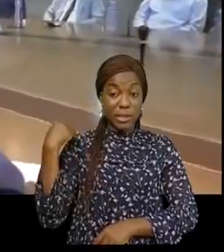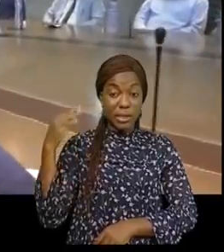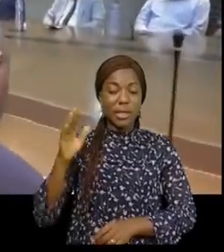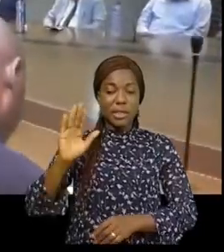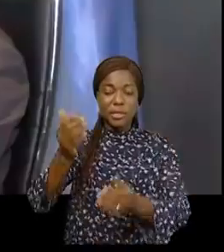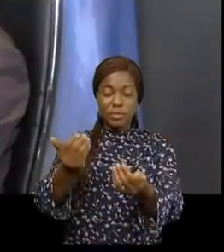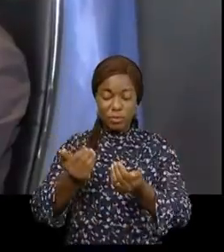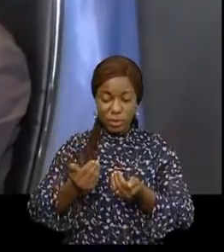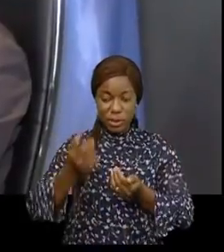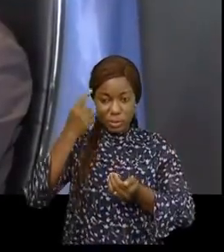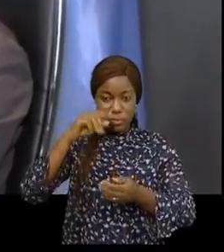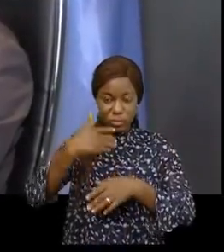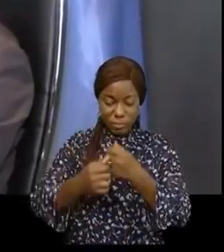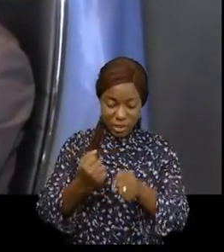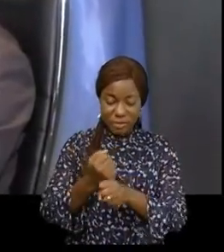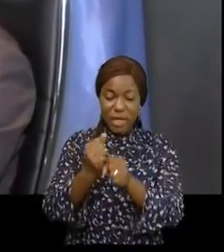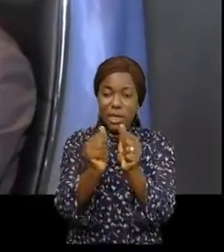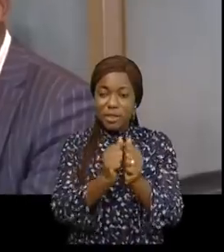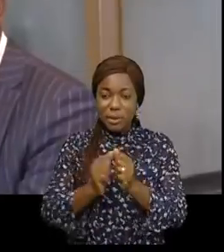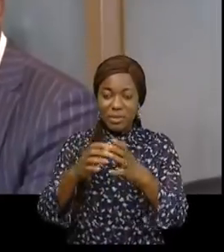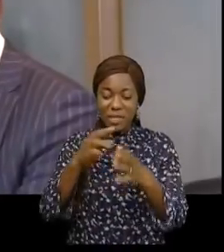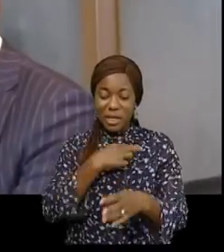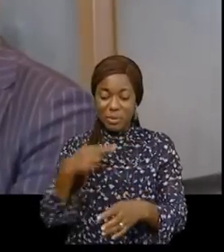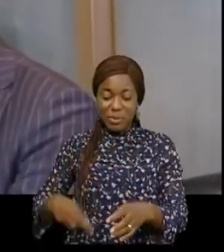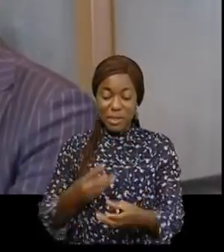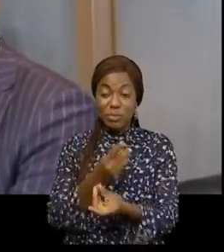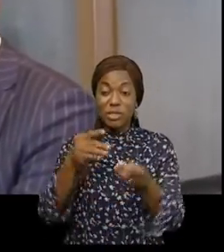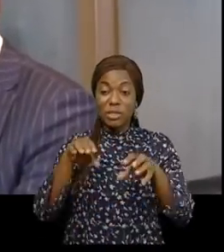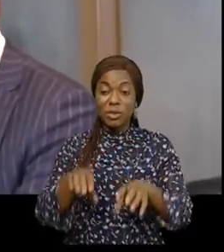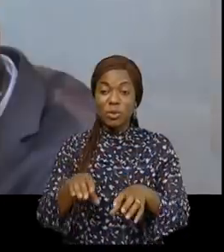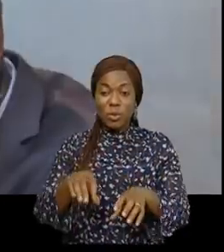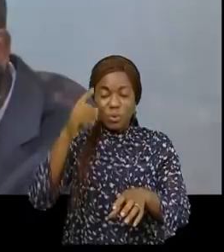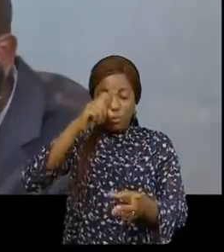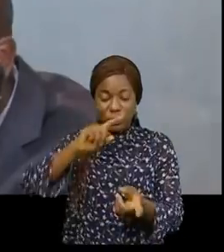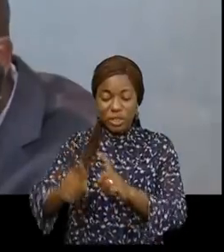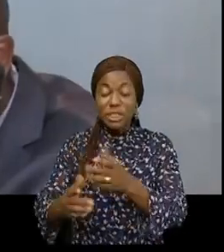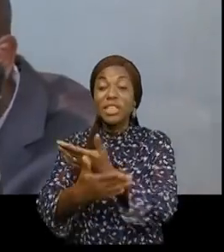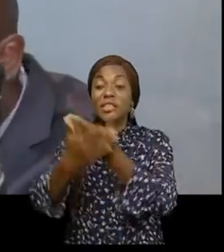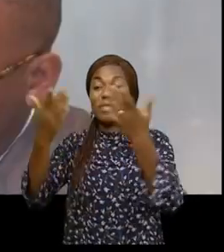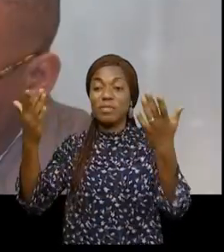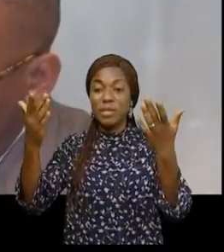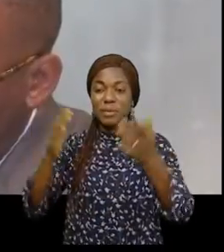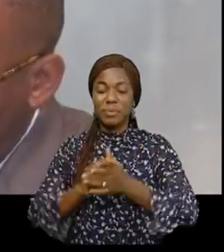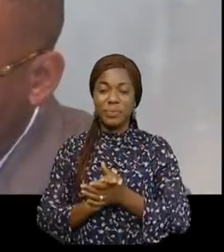de faire route avec la République démocratique du Congo dans le domaine de l'aménagement des villes. Tout d'abord, pour le féliciter pour son mandat